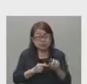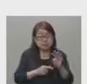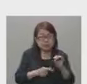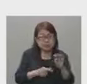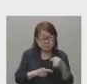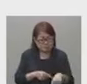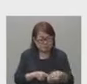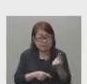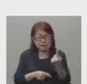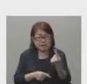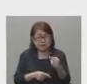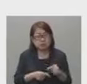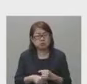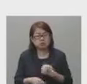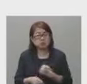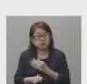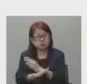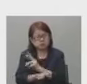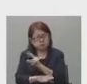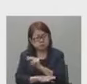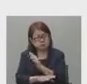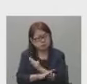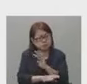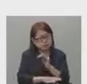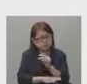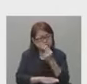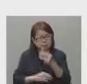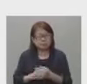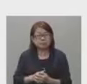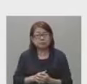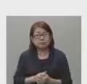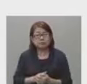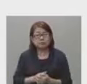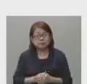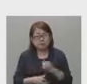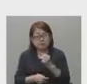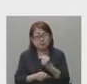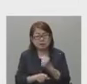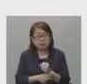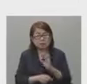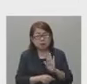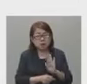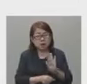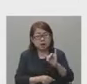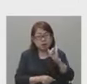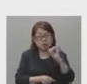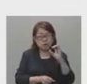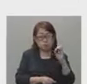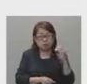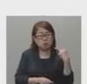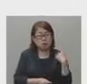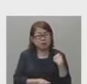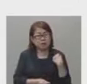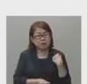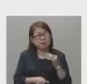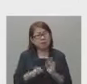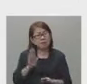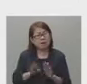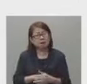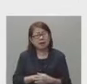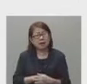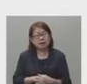เดี๋ยวผมจะคูณให้ท่านประธานดูท่านประธานครับหน่วยปฏิบัติการ IO นี้ตามคลิปมีประมาณ40สถ